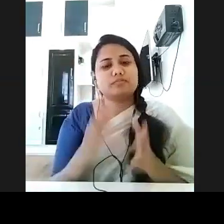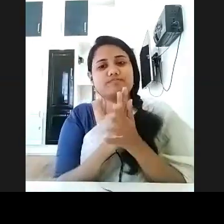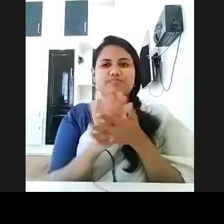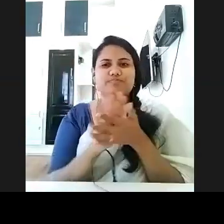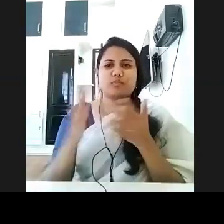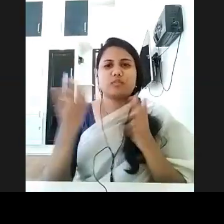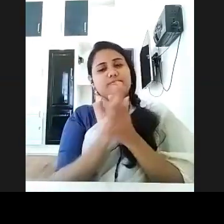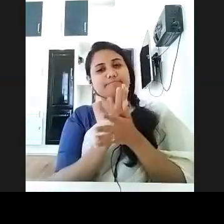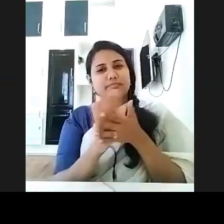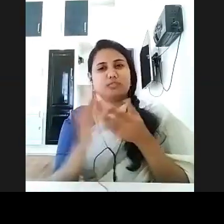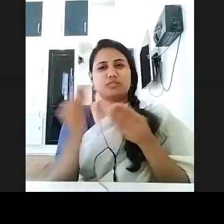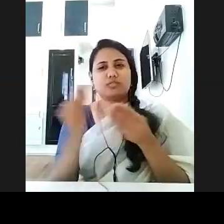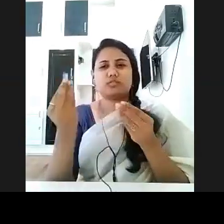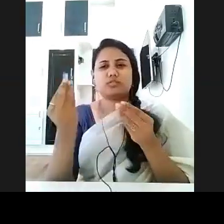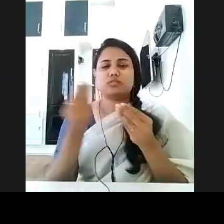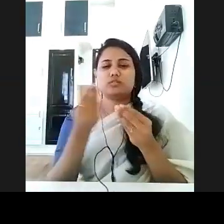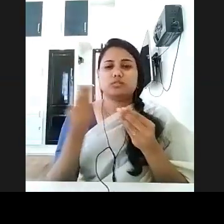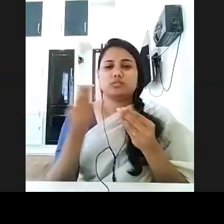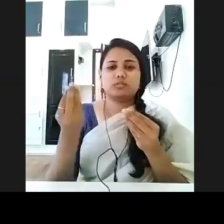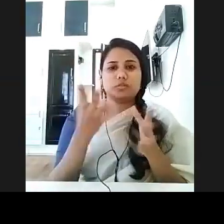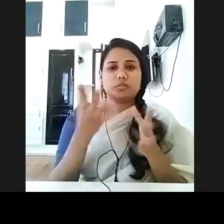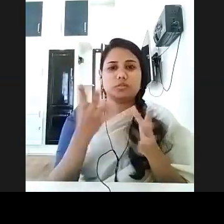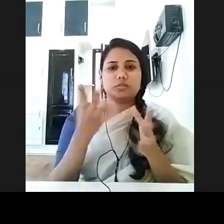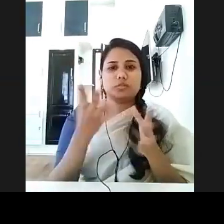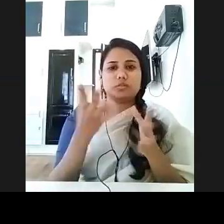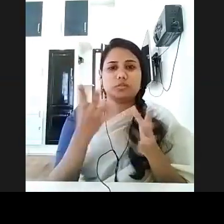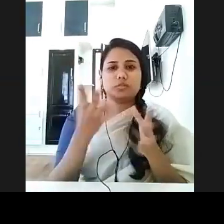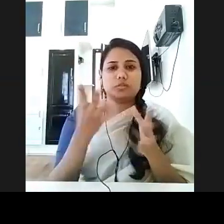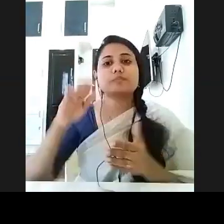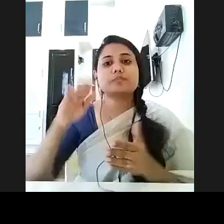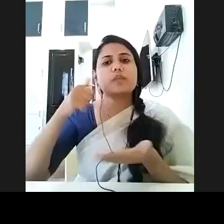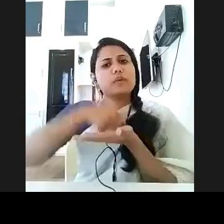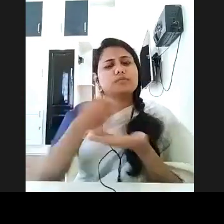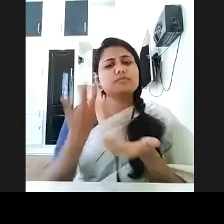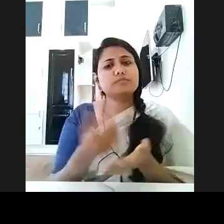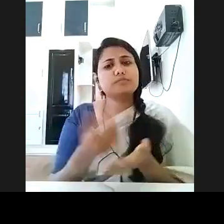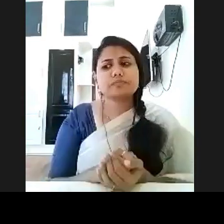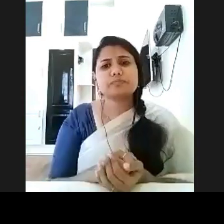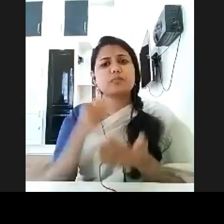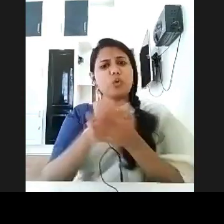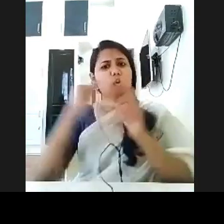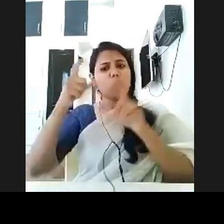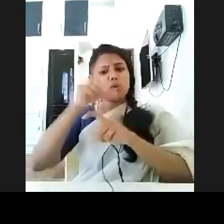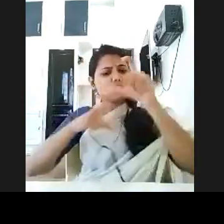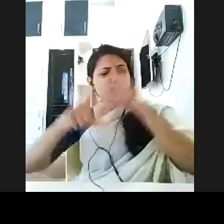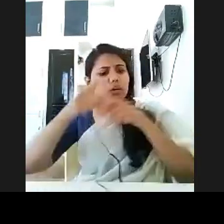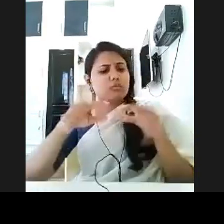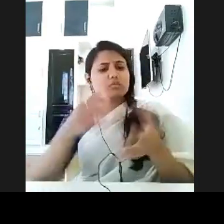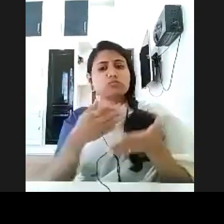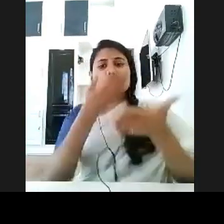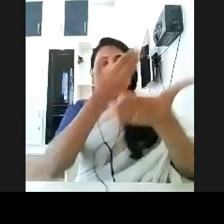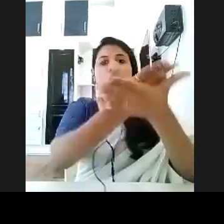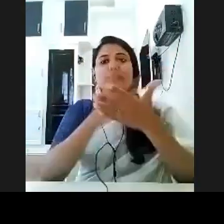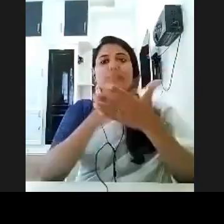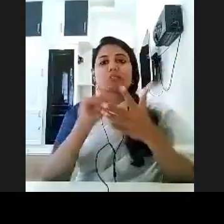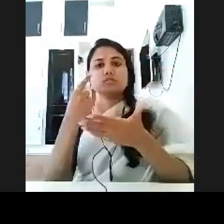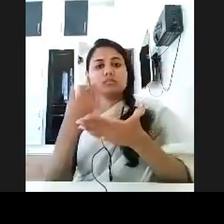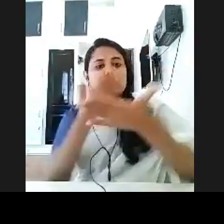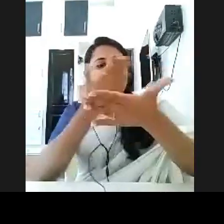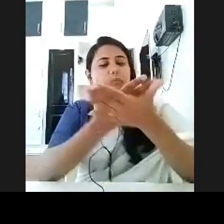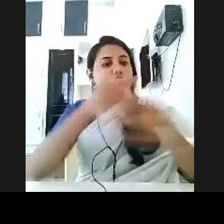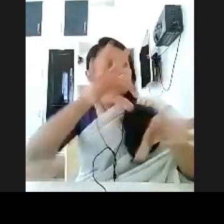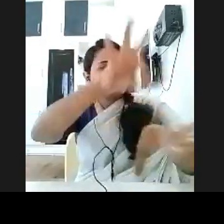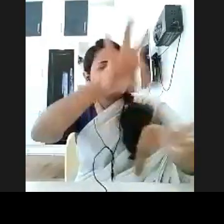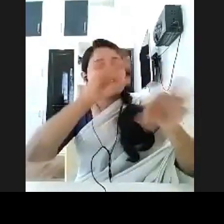ഓക്കെ. Almost done. So basically ഓരോ കമ്പനി വരുമ്പോൾ വി അപ്ലൈ ഫോർ ദാറ്റ് പ്രോഗ്രാം ആൻഡ് അതിൽ സെലക്ട് ആവുന്ന